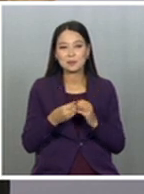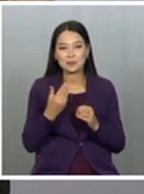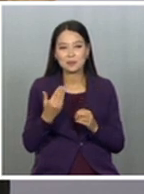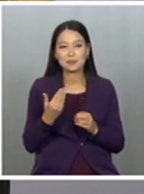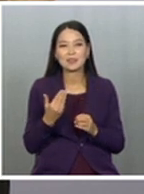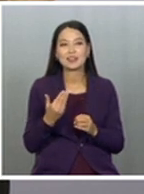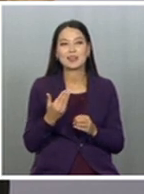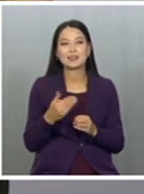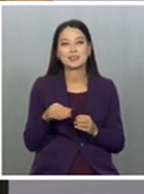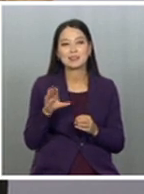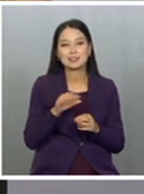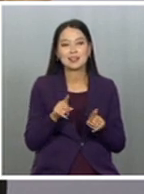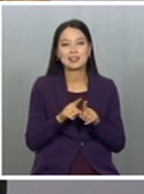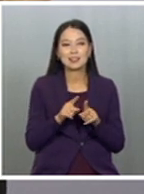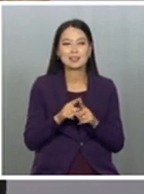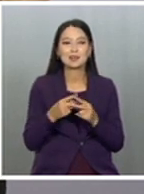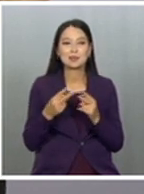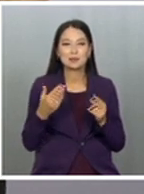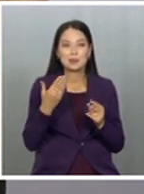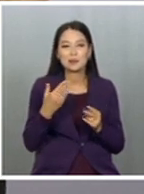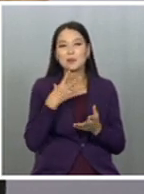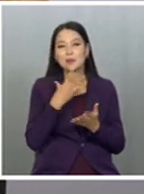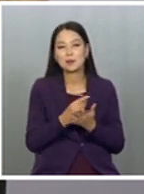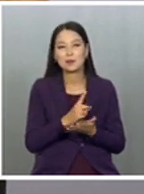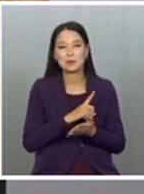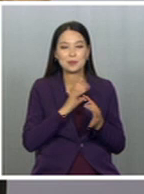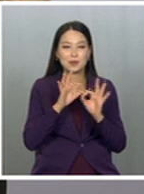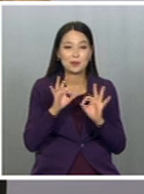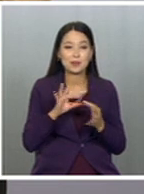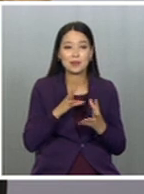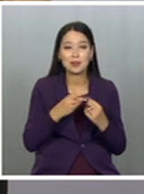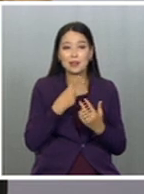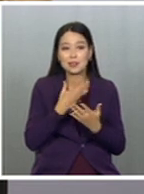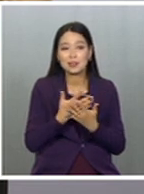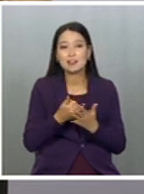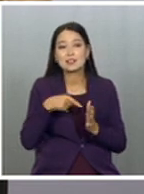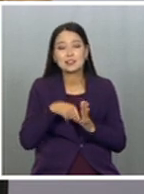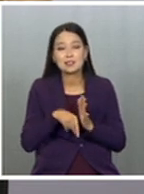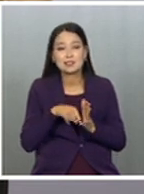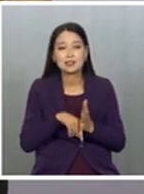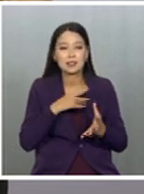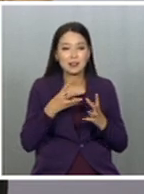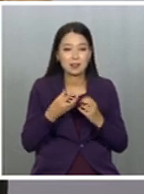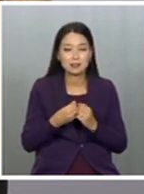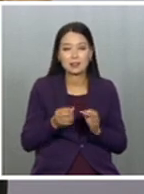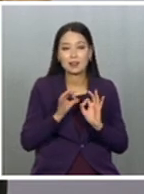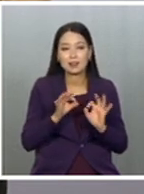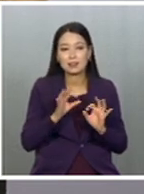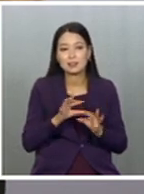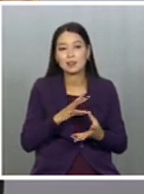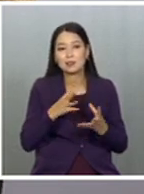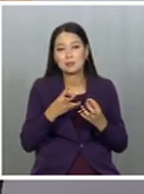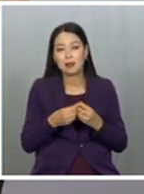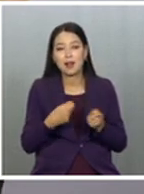Жиенқол Сараның теңі емес. Оның дене бітімінде кемтарлық емес, оның ішкі рухы да әлсіз еді. Айтыс